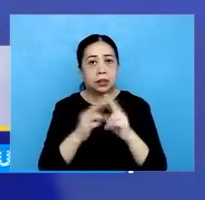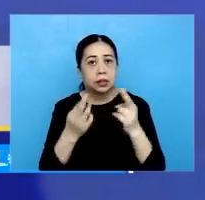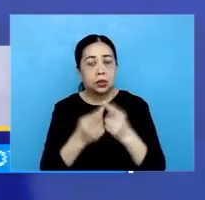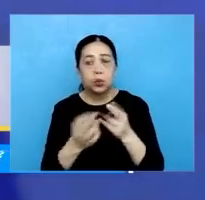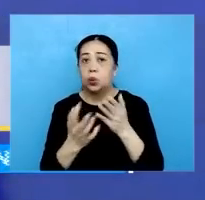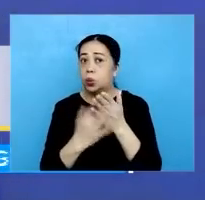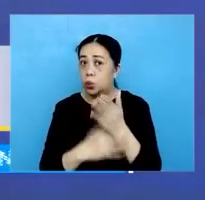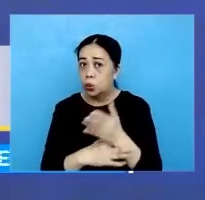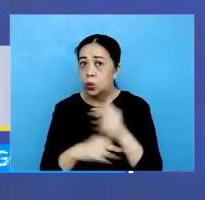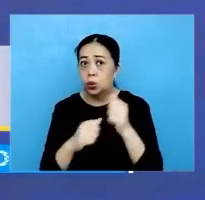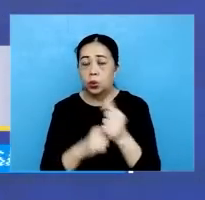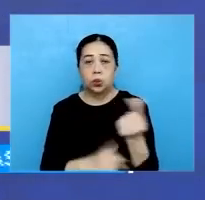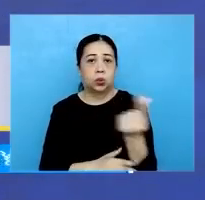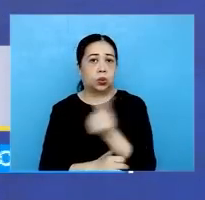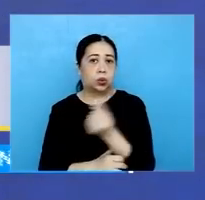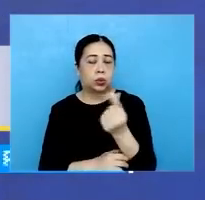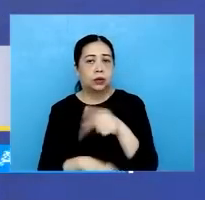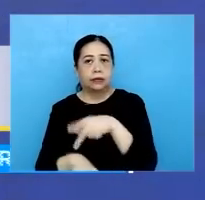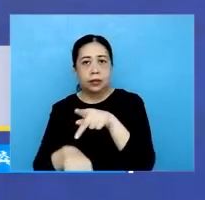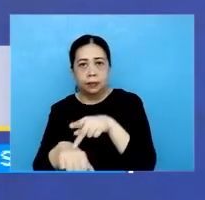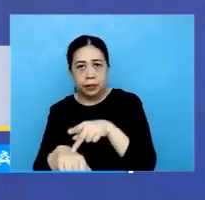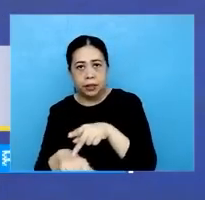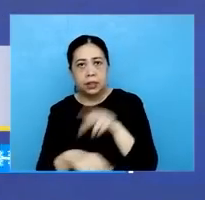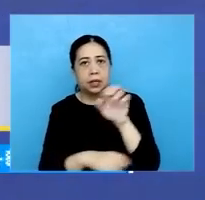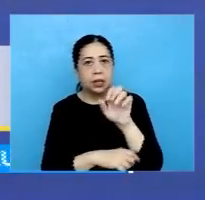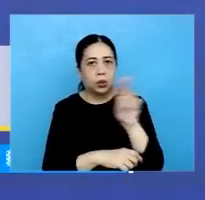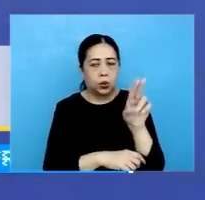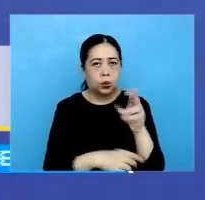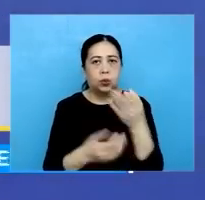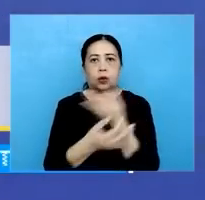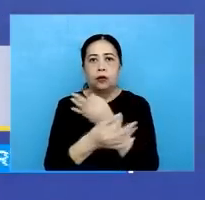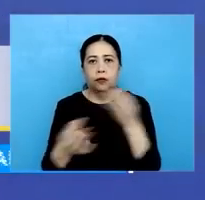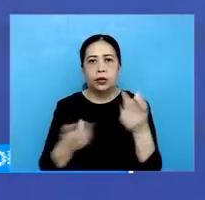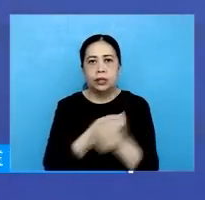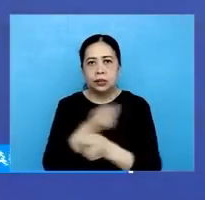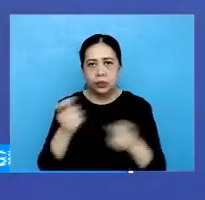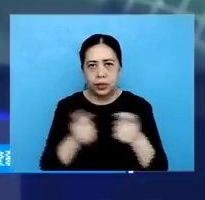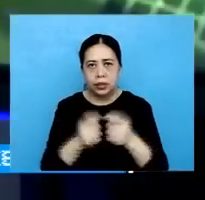a bilateral Philippine-EU free trade agreement.